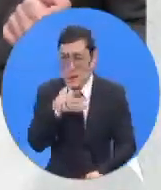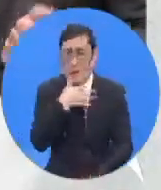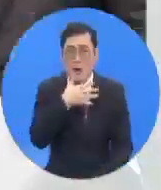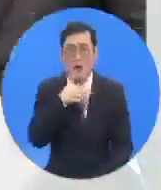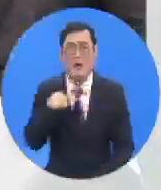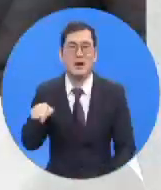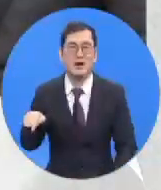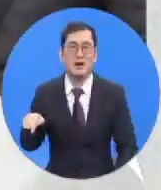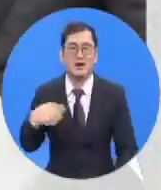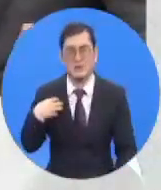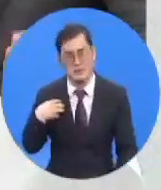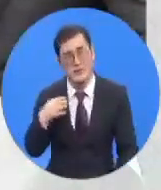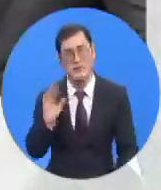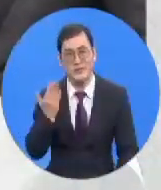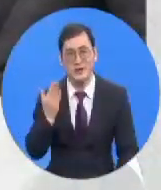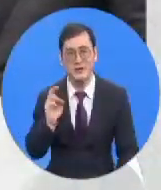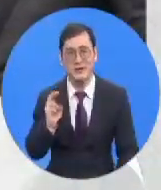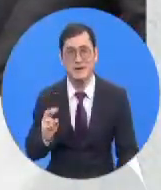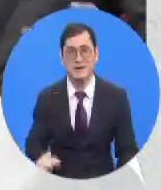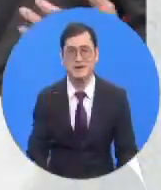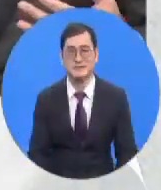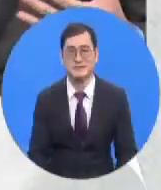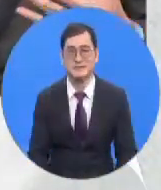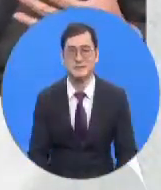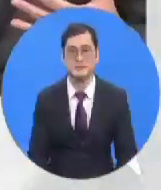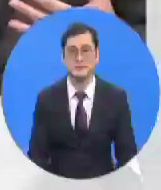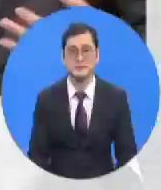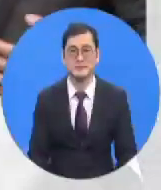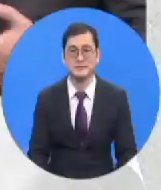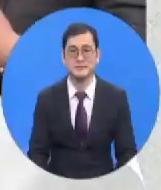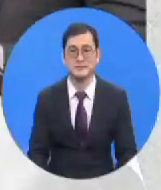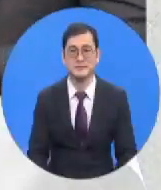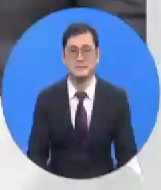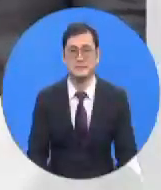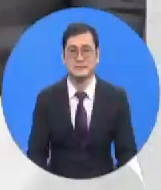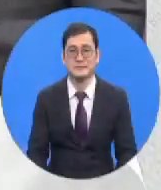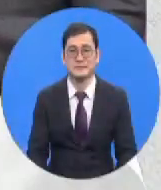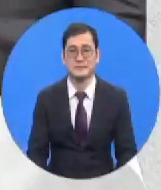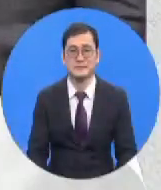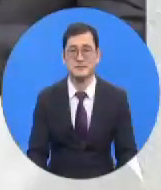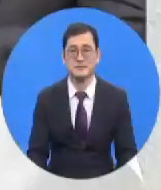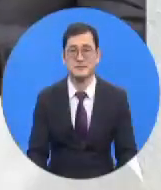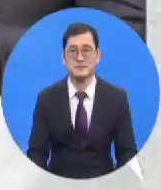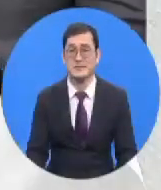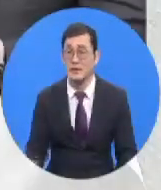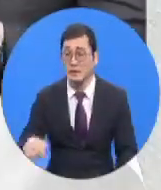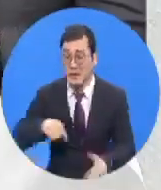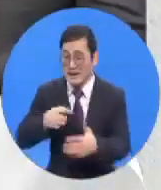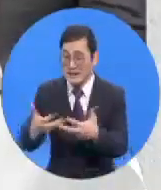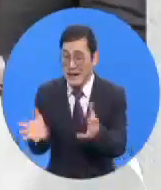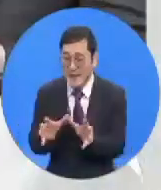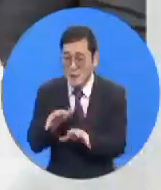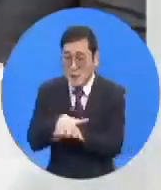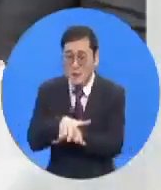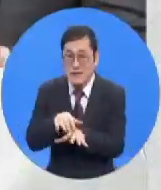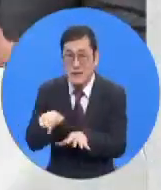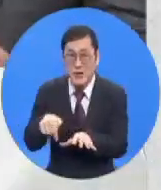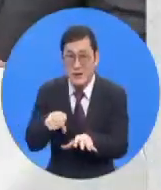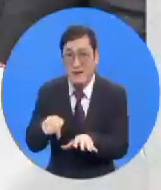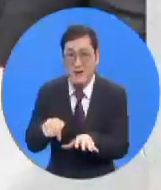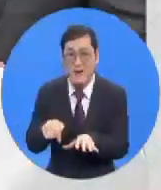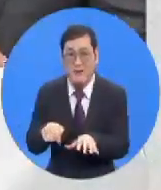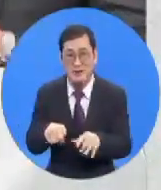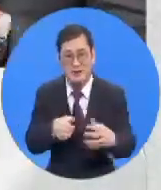이런 거거든요. 당이 있는 사람은 압박을 견디는 힘이 높고 당이 없는 사람은 압박을 견디는 힘이 약하다. 뭐 안철수의 철수 정치 이런